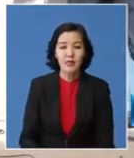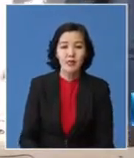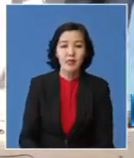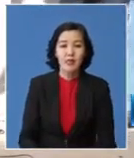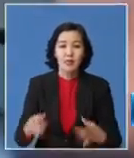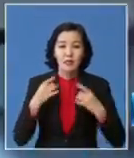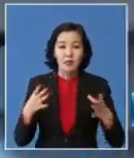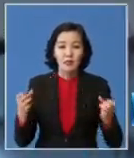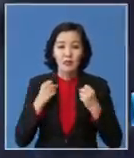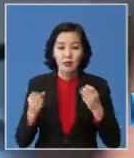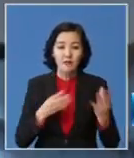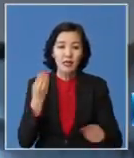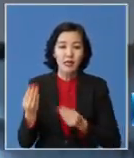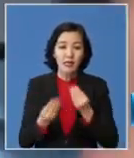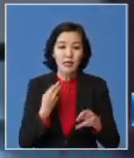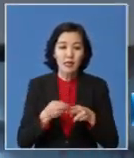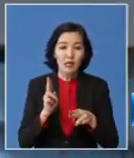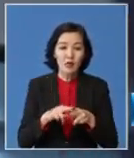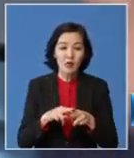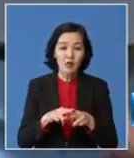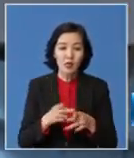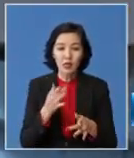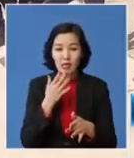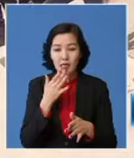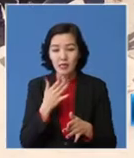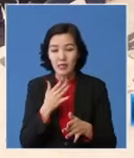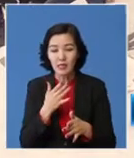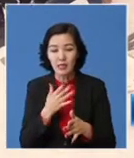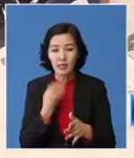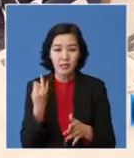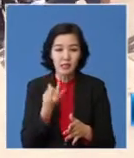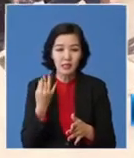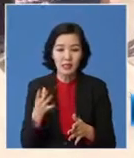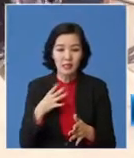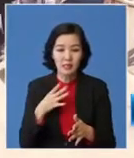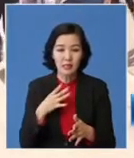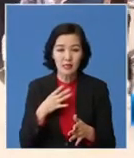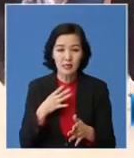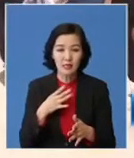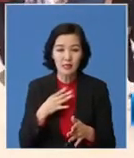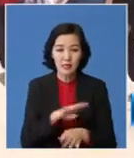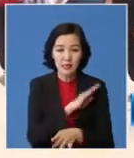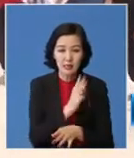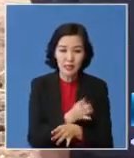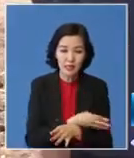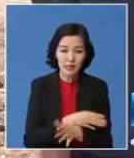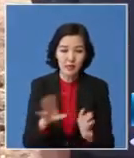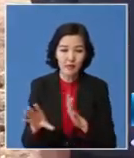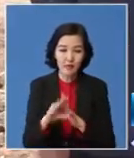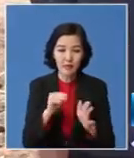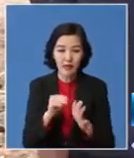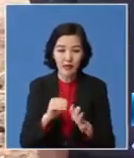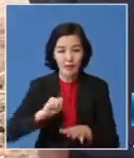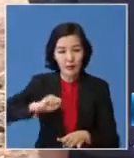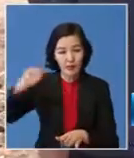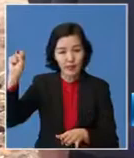стали спортивные игры, которые также придали национальный колорит празднику. Здесь мерились силами самые крепкие и сильные.